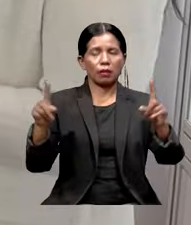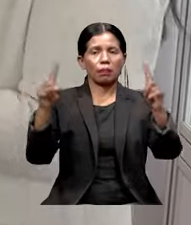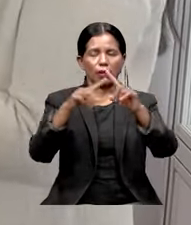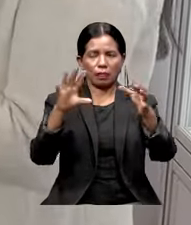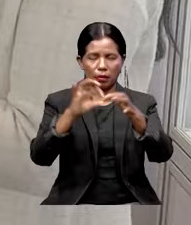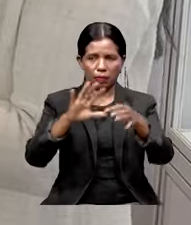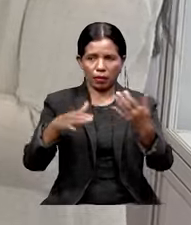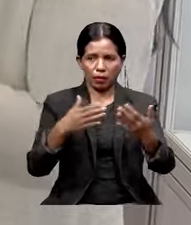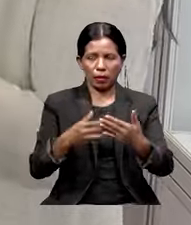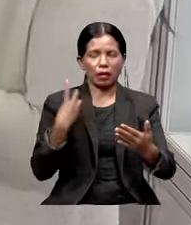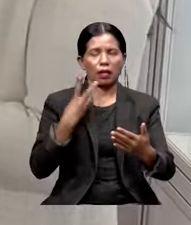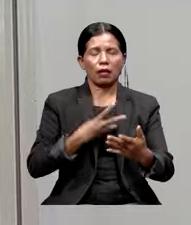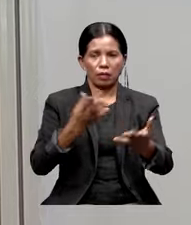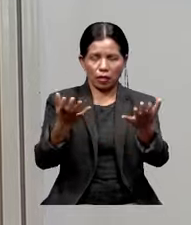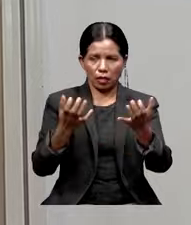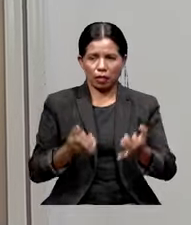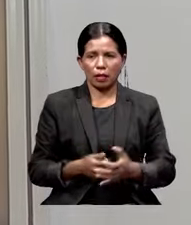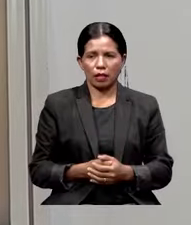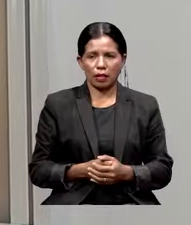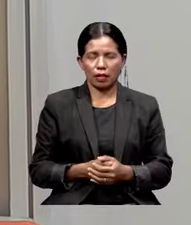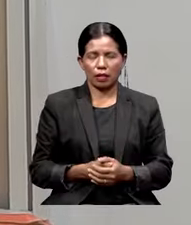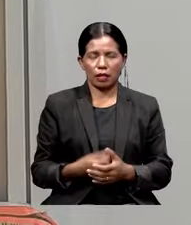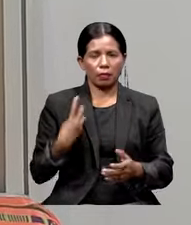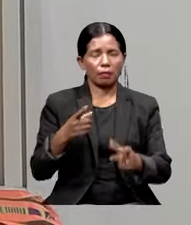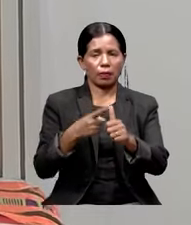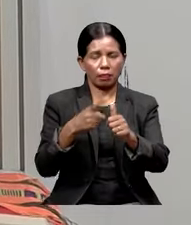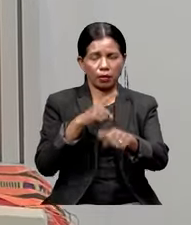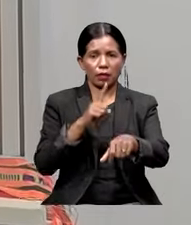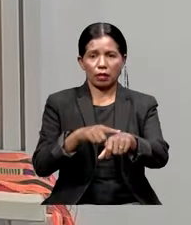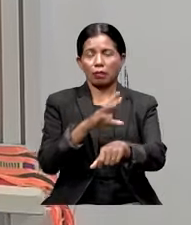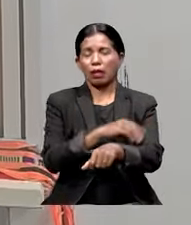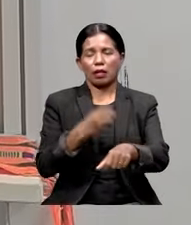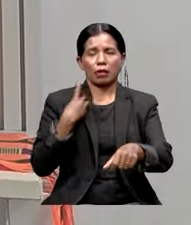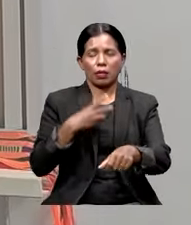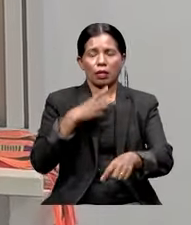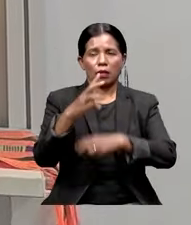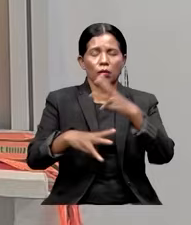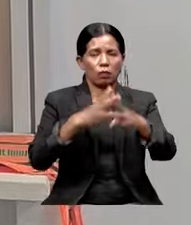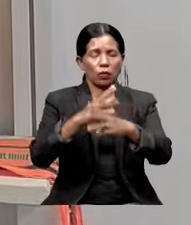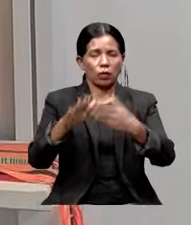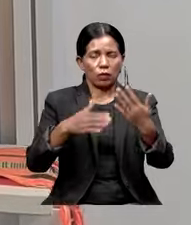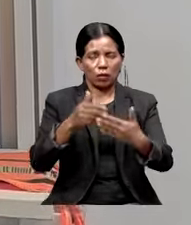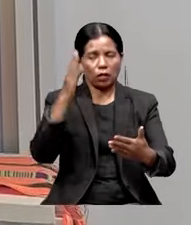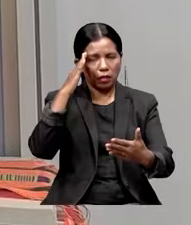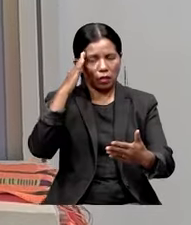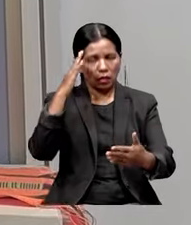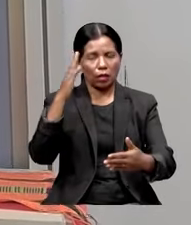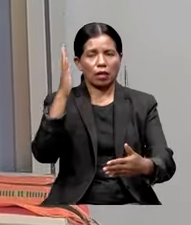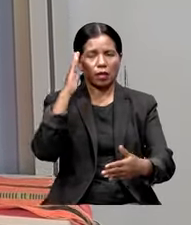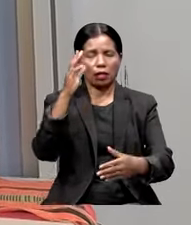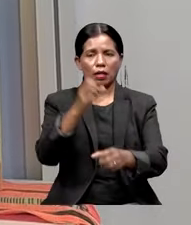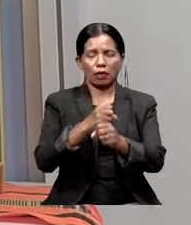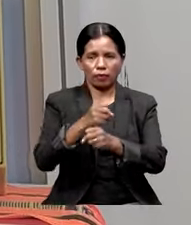Usi ekspornya amya karak impresif yo amya karak kata mundo koto tu kone se kafe Timor. Ita ne